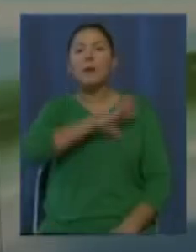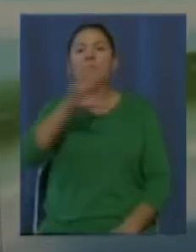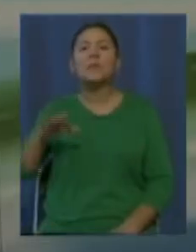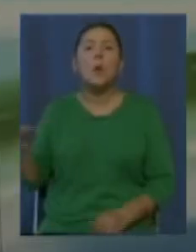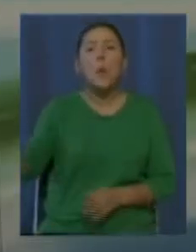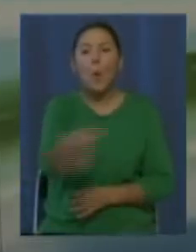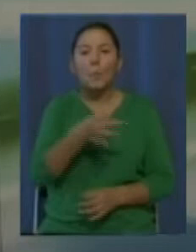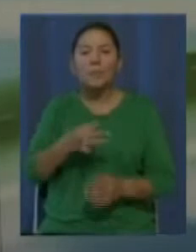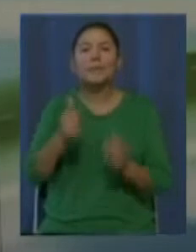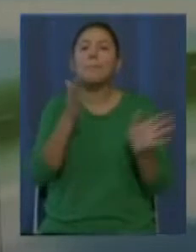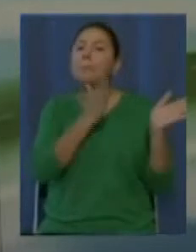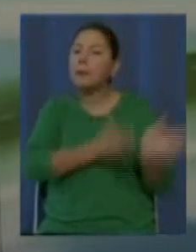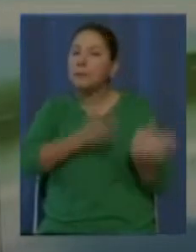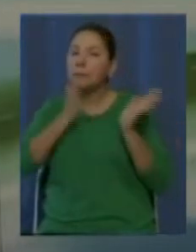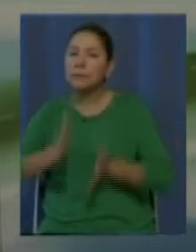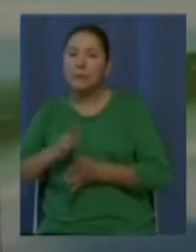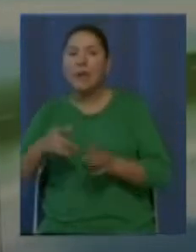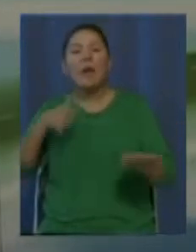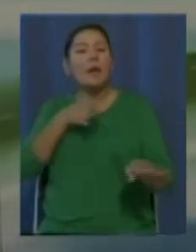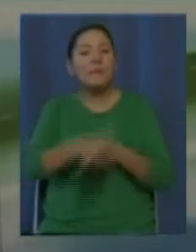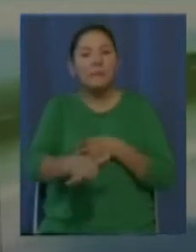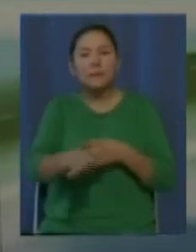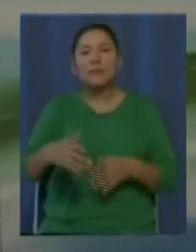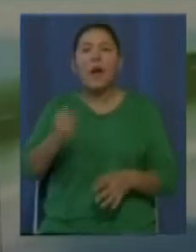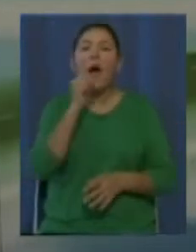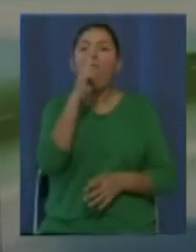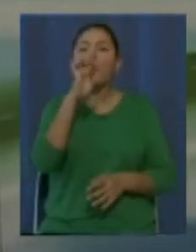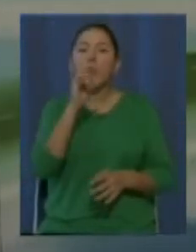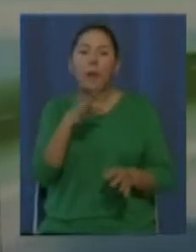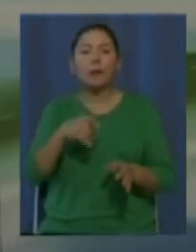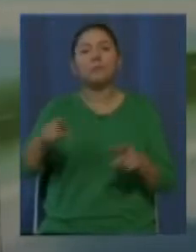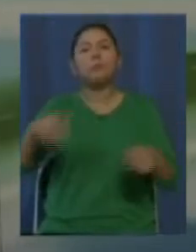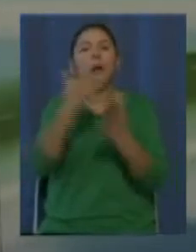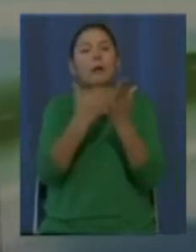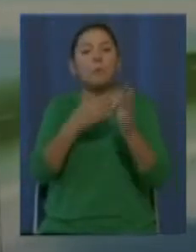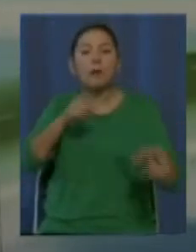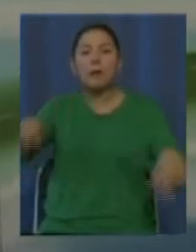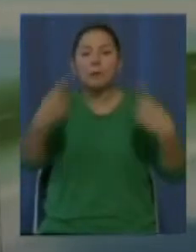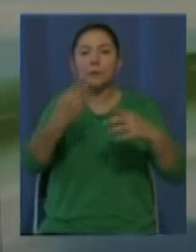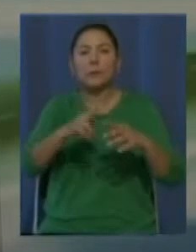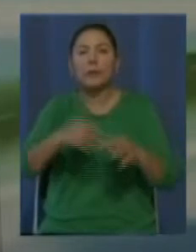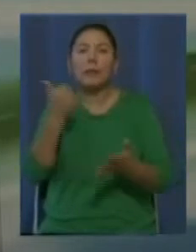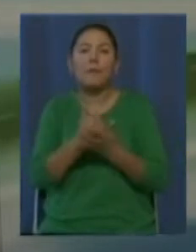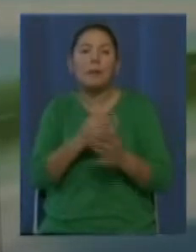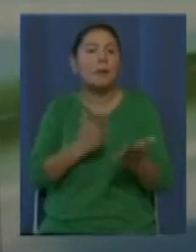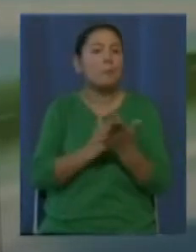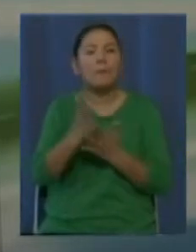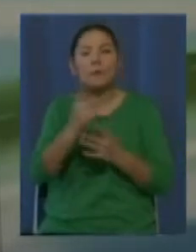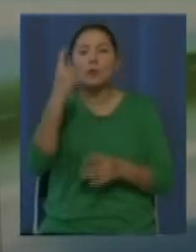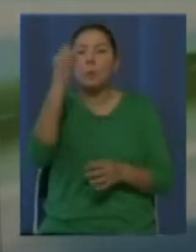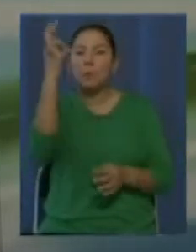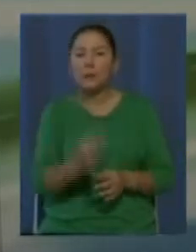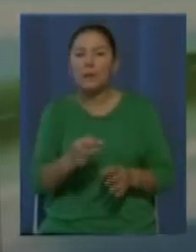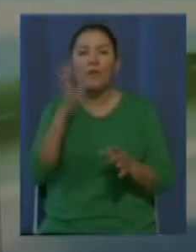Сыңғырлау селосына оралсақ, мұнда мемлекеттік бағдарламалар кезең-кезеңімен жүзеге асырылып келеді. Солардың бірі